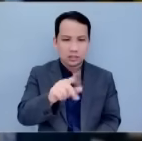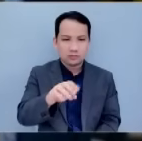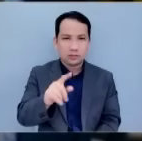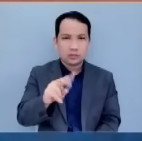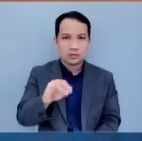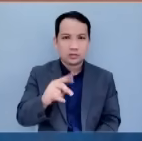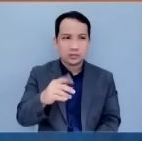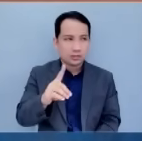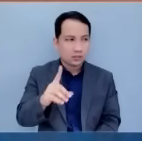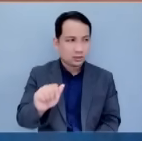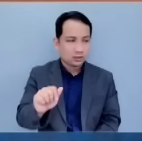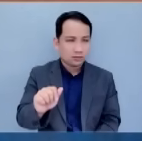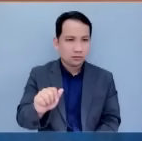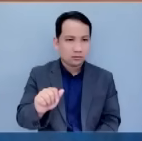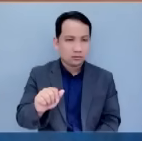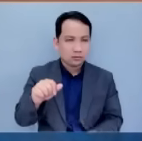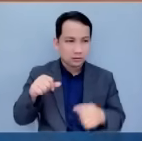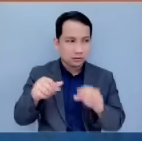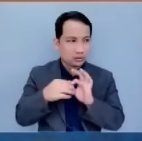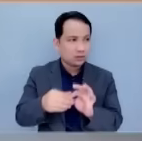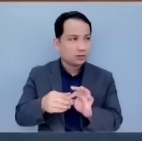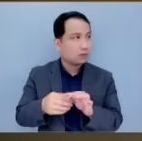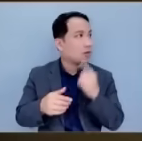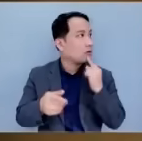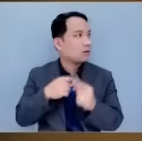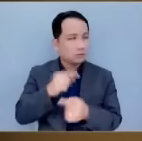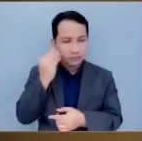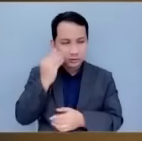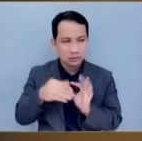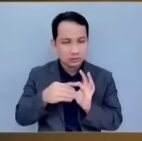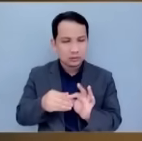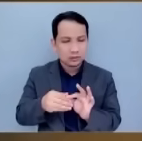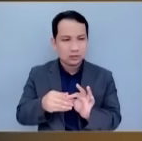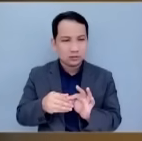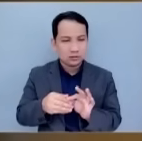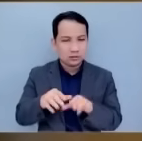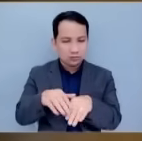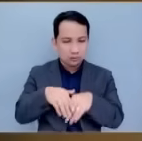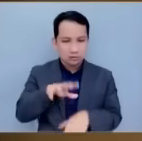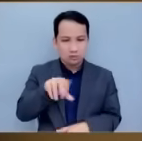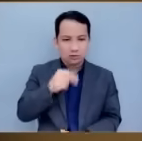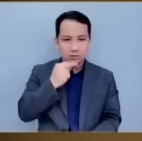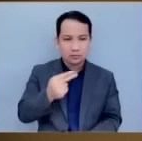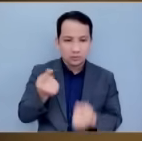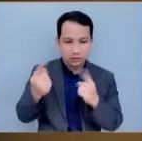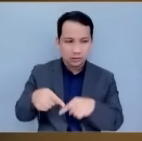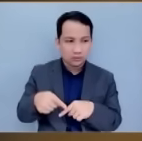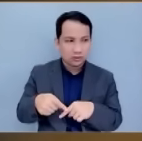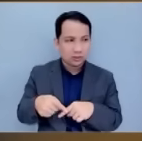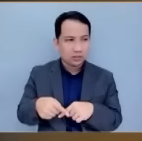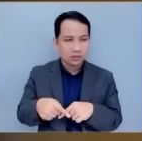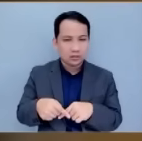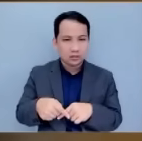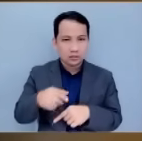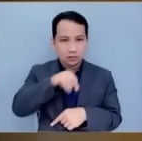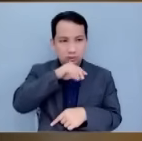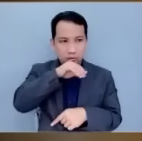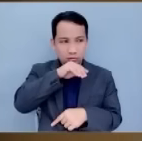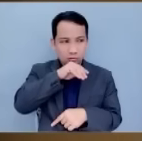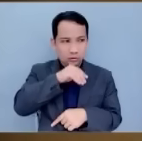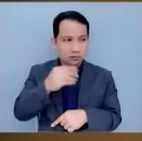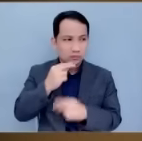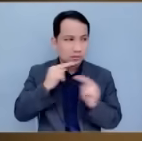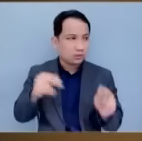sa reklamong reckless imprudence resulting in homicide. No comment siya sa aksidente. Habang nakaburol na ang lola, nagbabalita mula